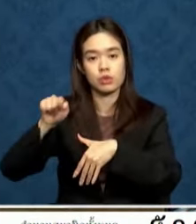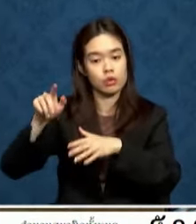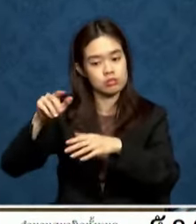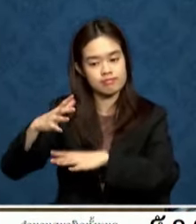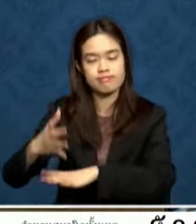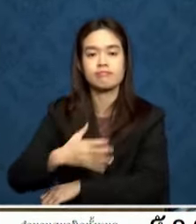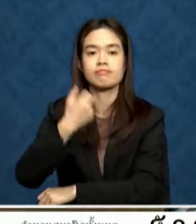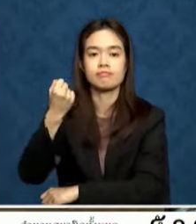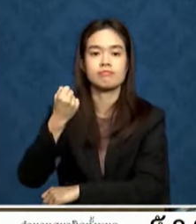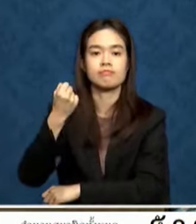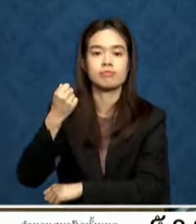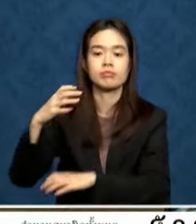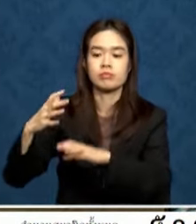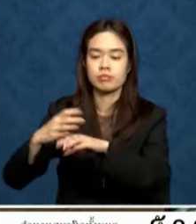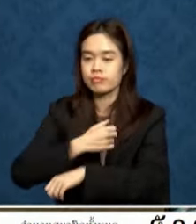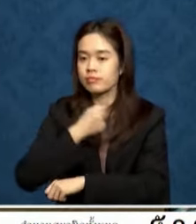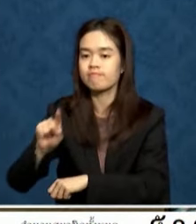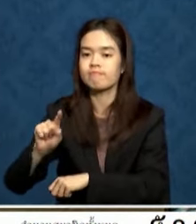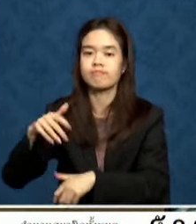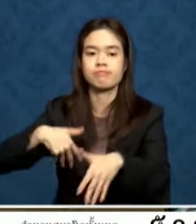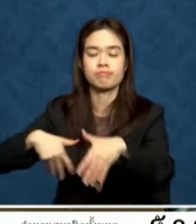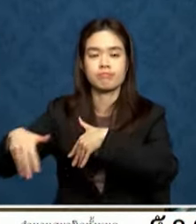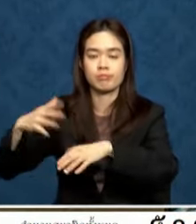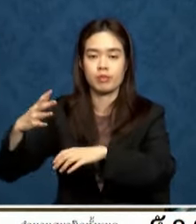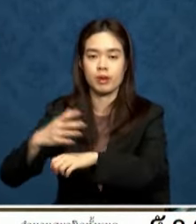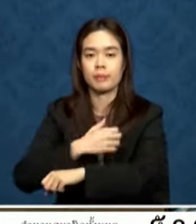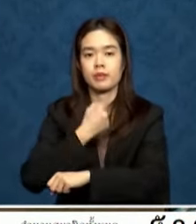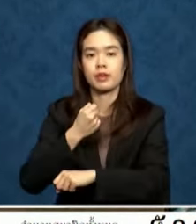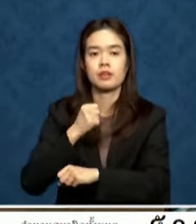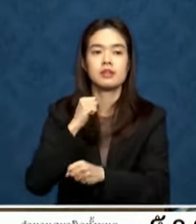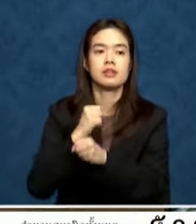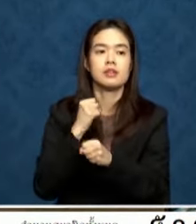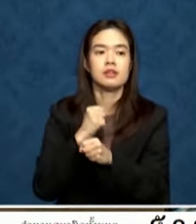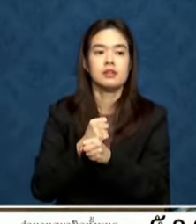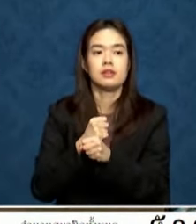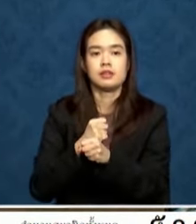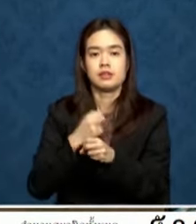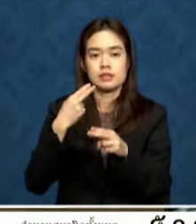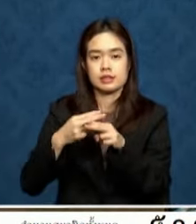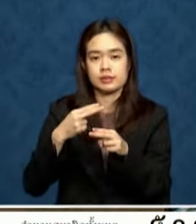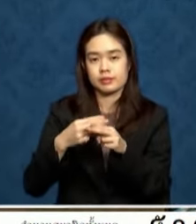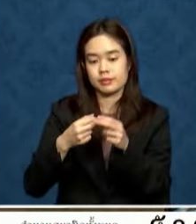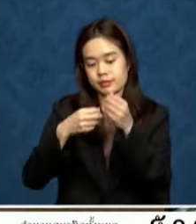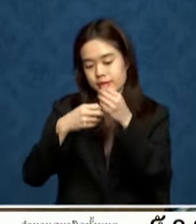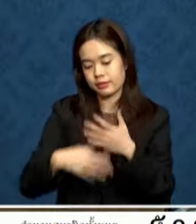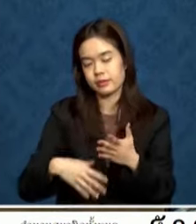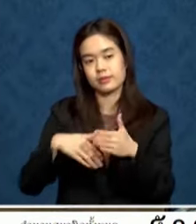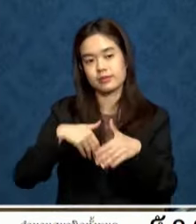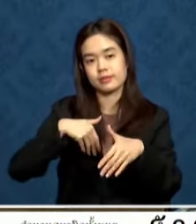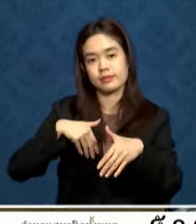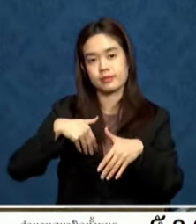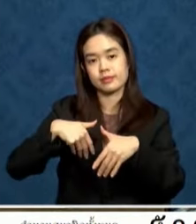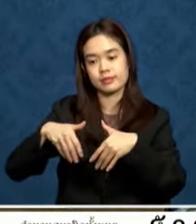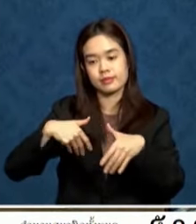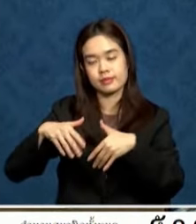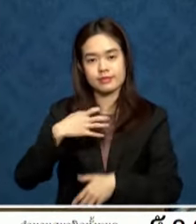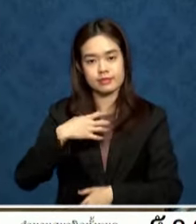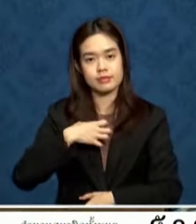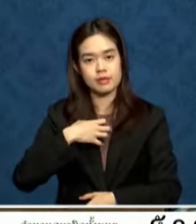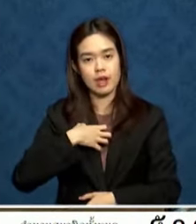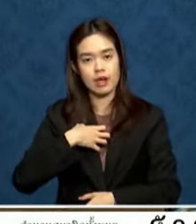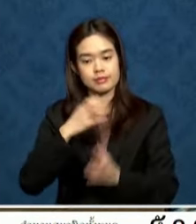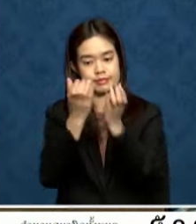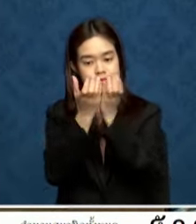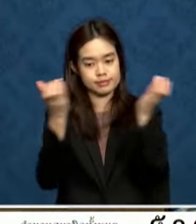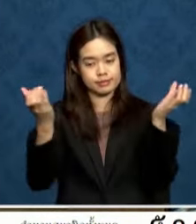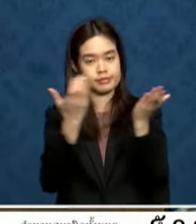จประชาชนผู้มีอำนาจสถาปนารัฐธรรมนูญได้ลงประชามติเสียก่อนว่าประชาชนประสงค์จะให้มีรัฐธรรมนูญ